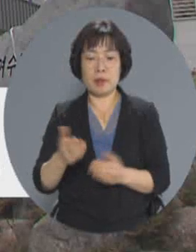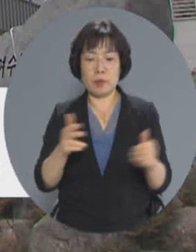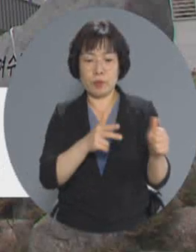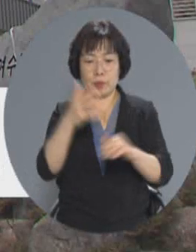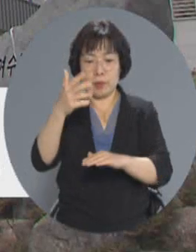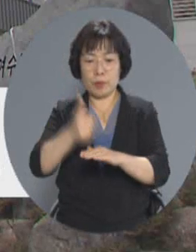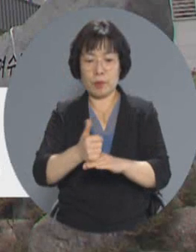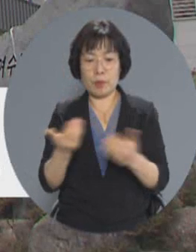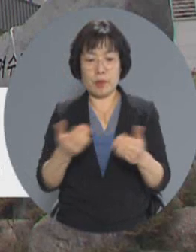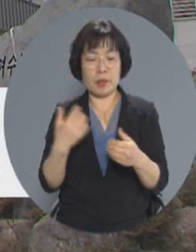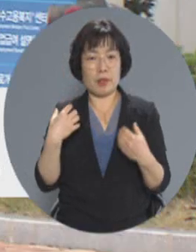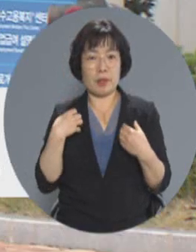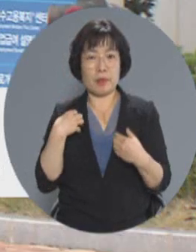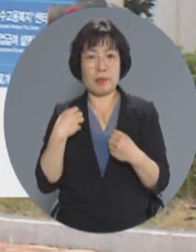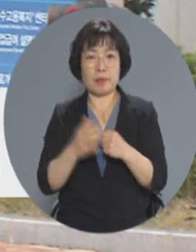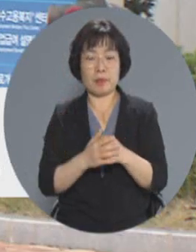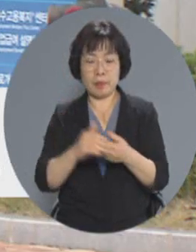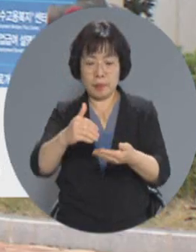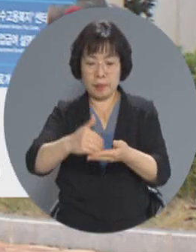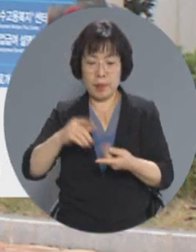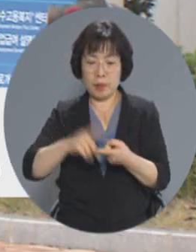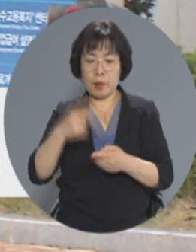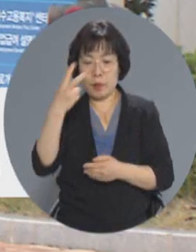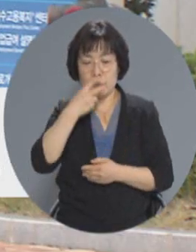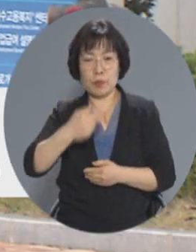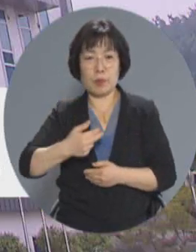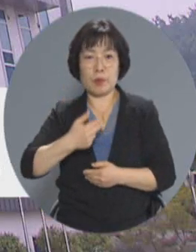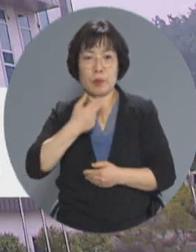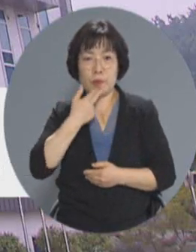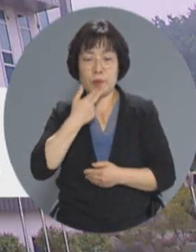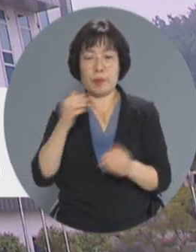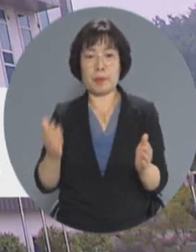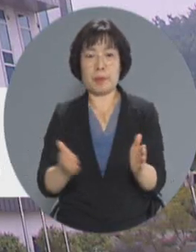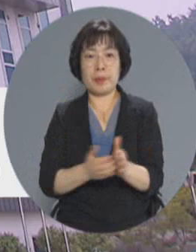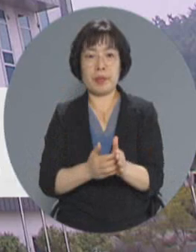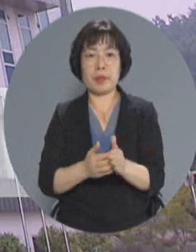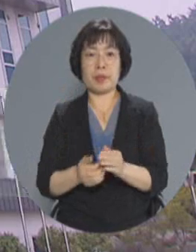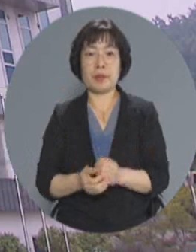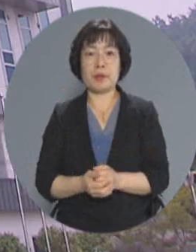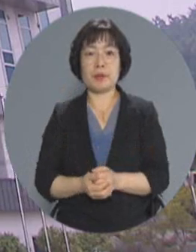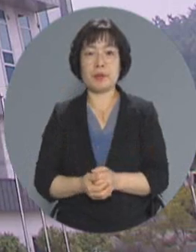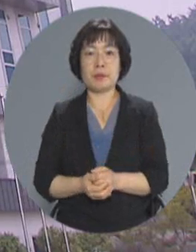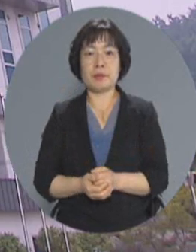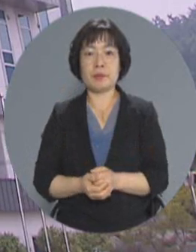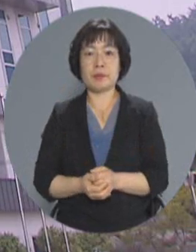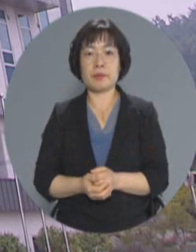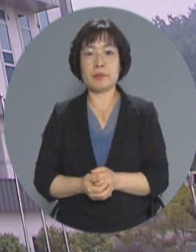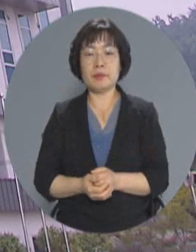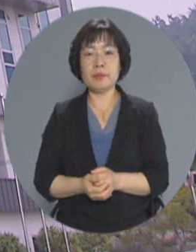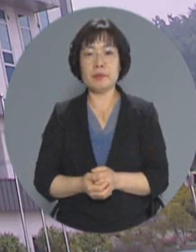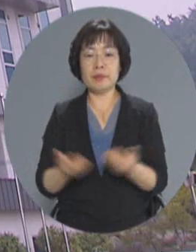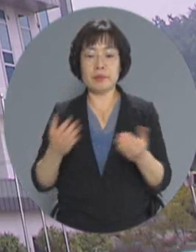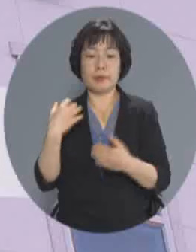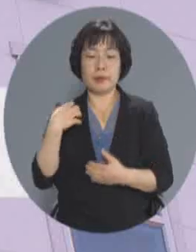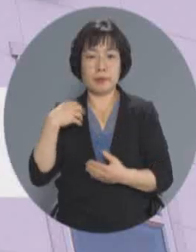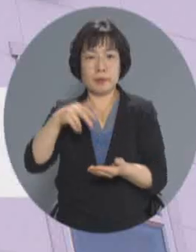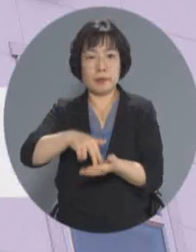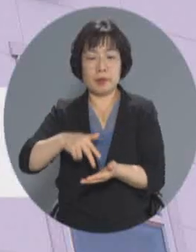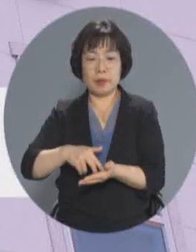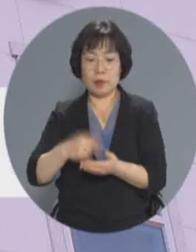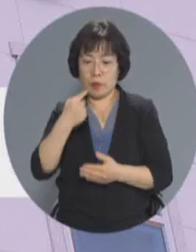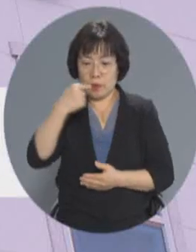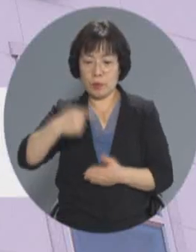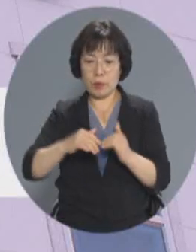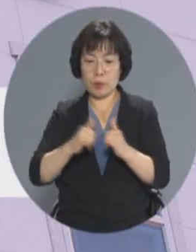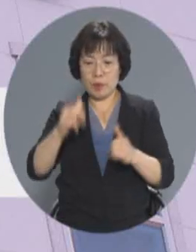결과 고용노동부는 해당 사건을 조사조차 하지 않고 종결한 것으로 드러났습니다. 고용노동부는